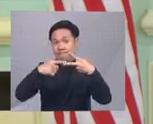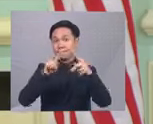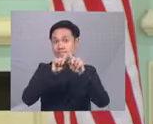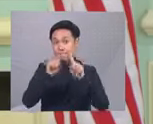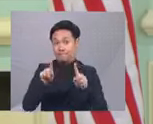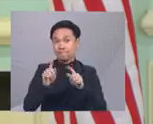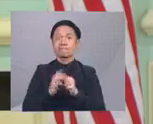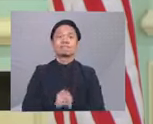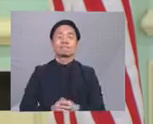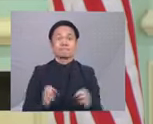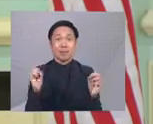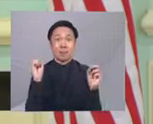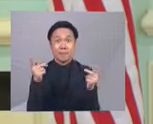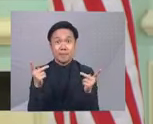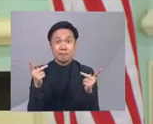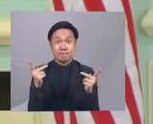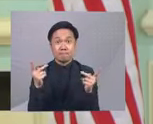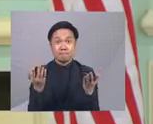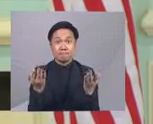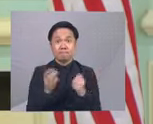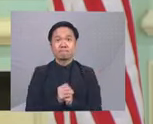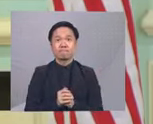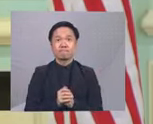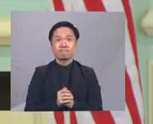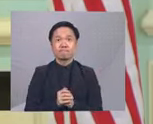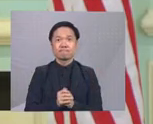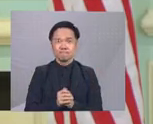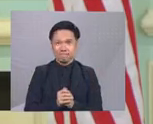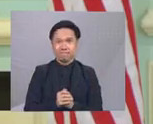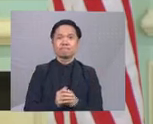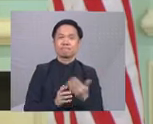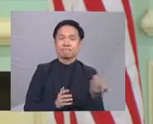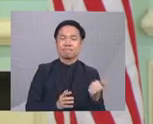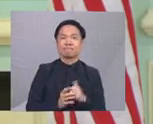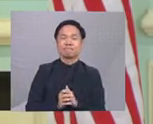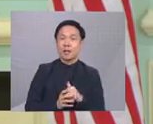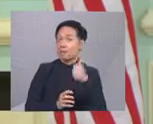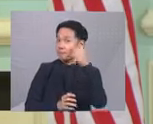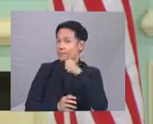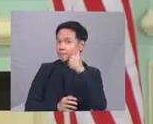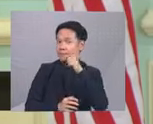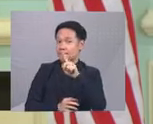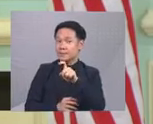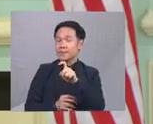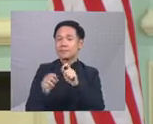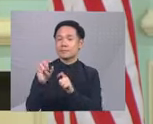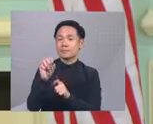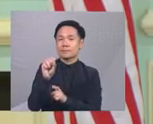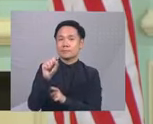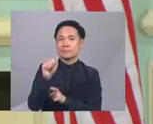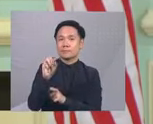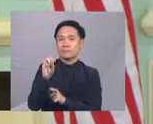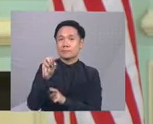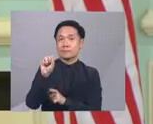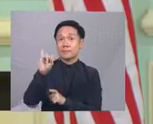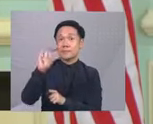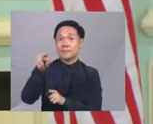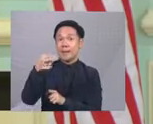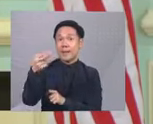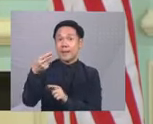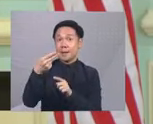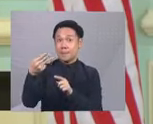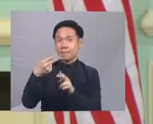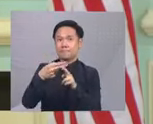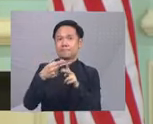Okey, terima kasih. Oh, dia. Ada lagi. Okay. Tun Sri Samsiah dari Bernama, berkenaan keputusan kerajaan